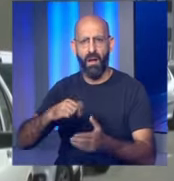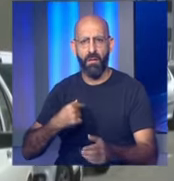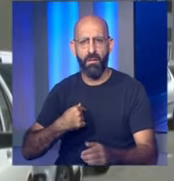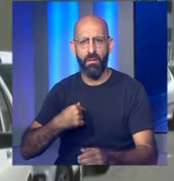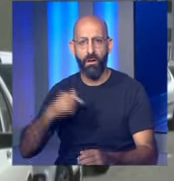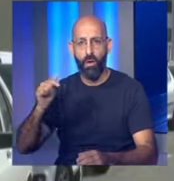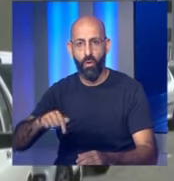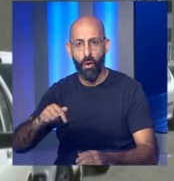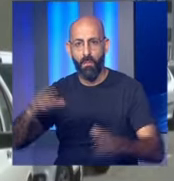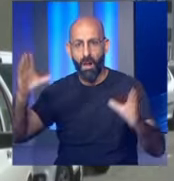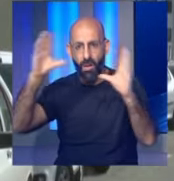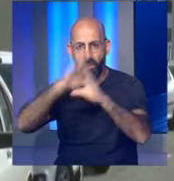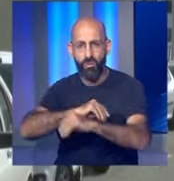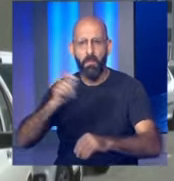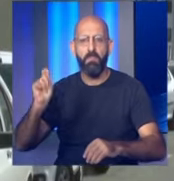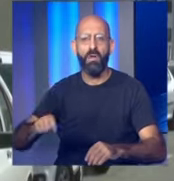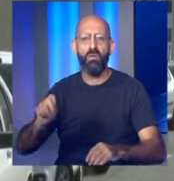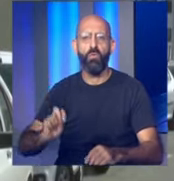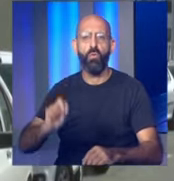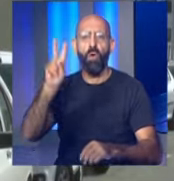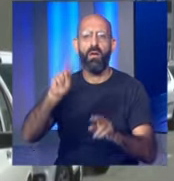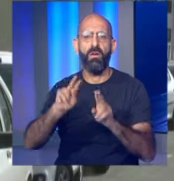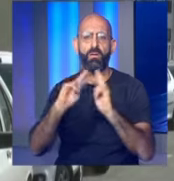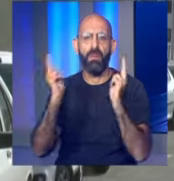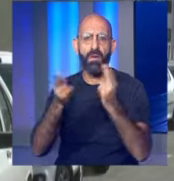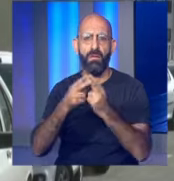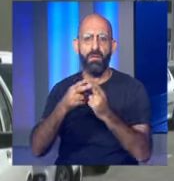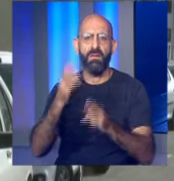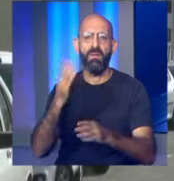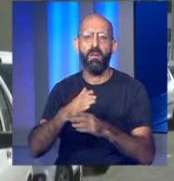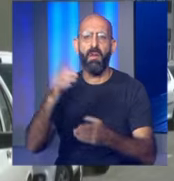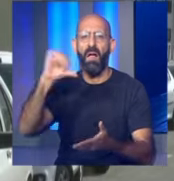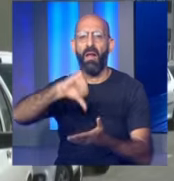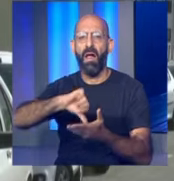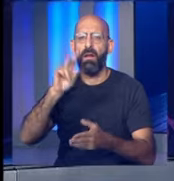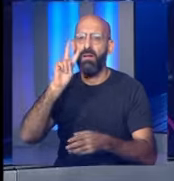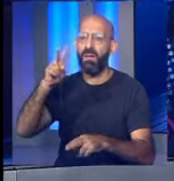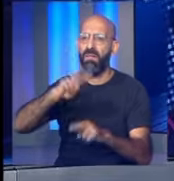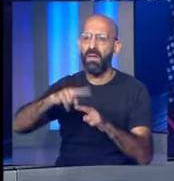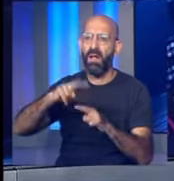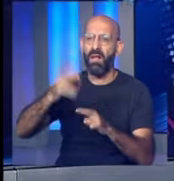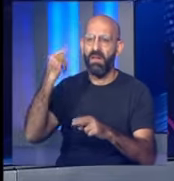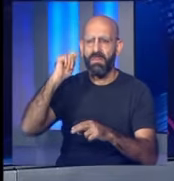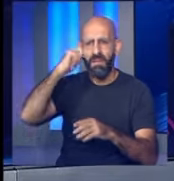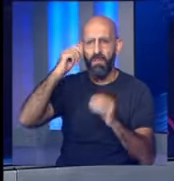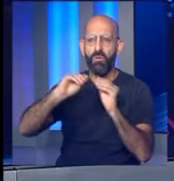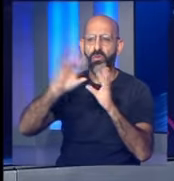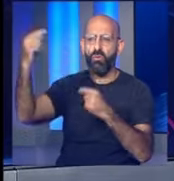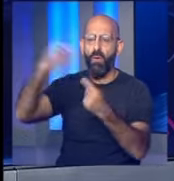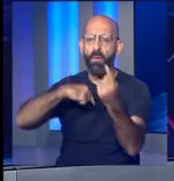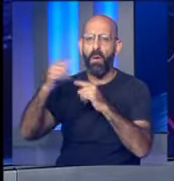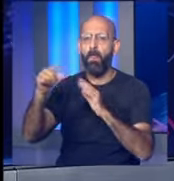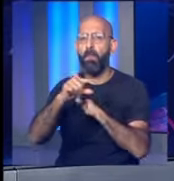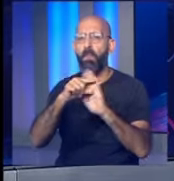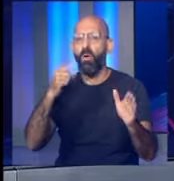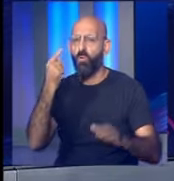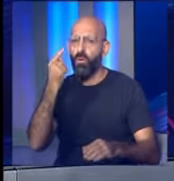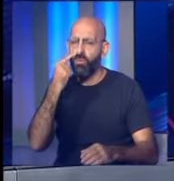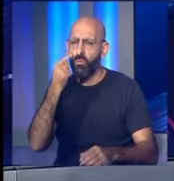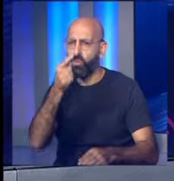بعضهما البعض بالنسبة إلى إيران. ومساء اليوم يعقد مجلس الأمن الدولي جلسة بطلب من إيران للبحث في